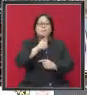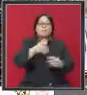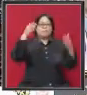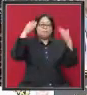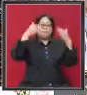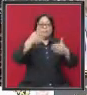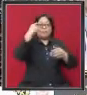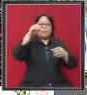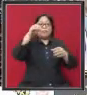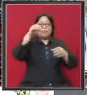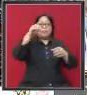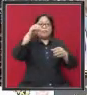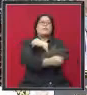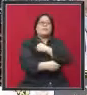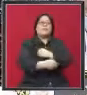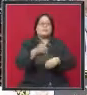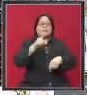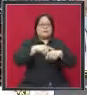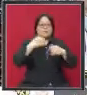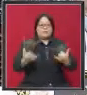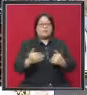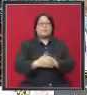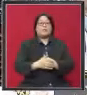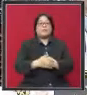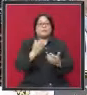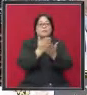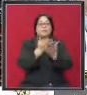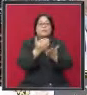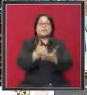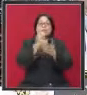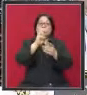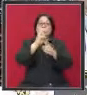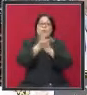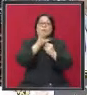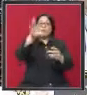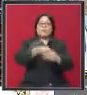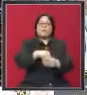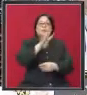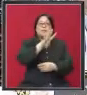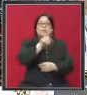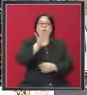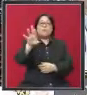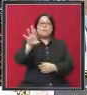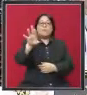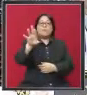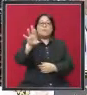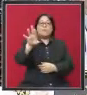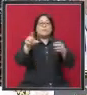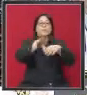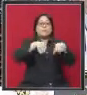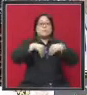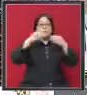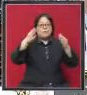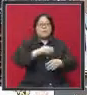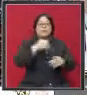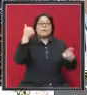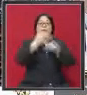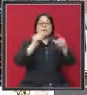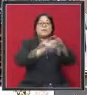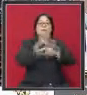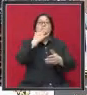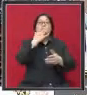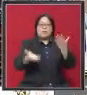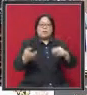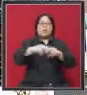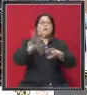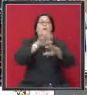sememangnya ditumpukan kepada golongan miskin. Ya, pada masa ini, bantuan kebajikan melibatkan 415,000 penerima dan kemungkinan dengan impak pandemik